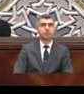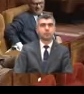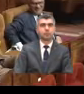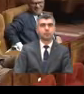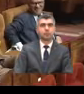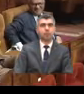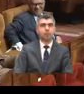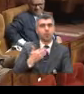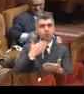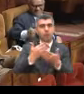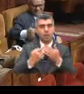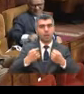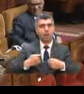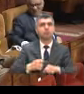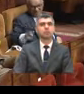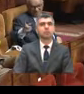شكرا سيد الرئيس.